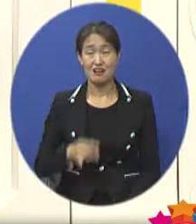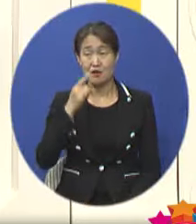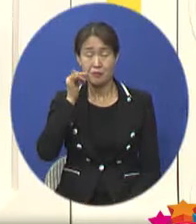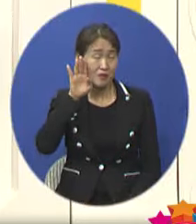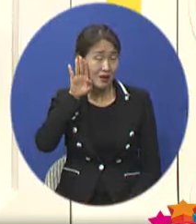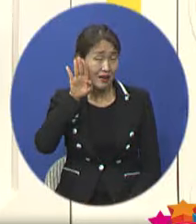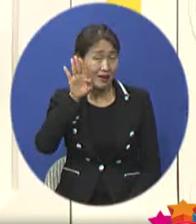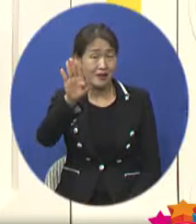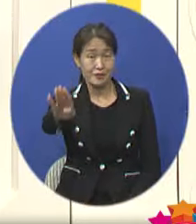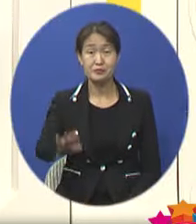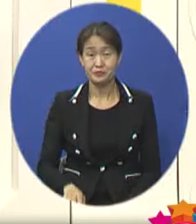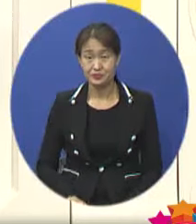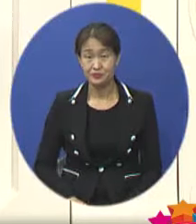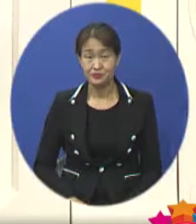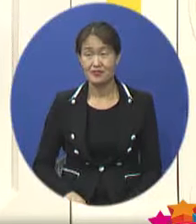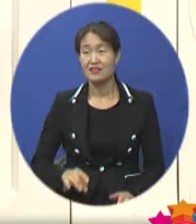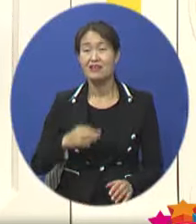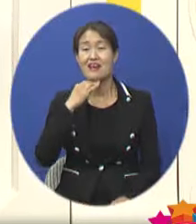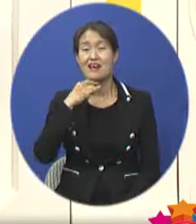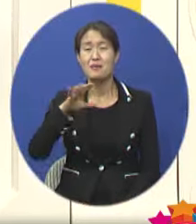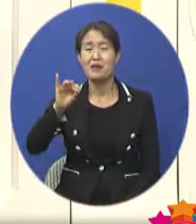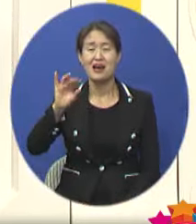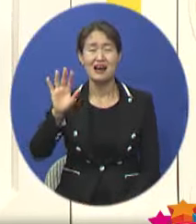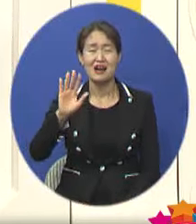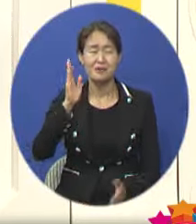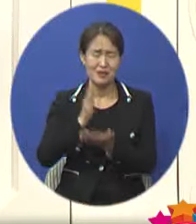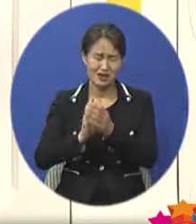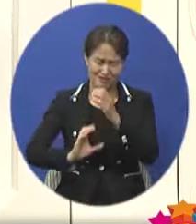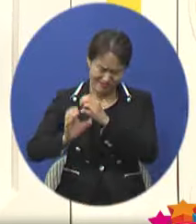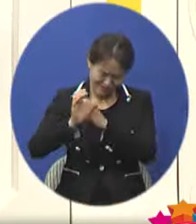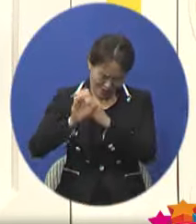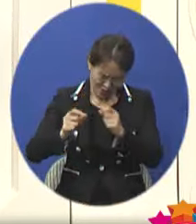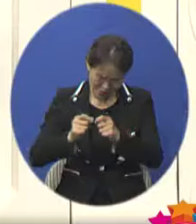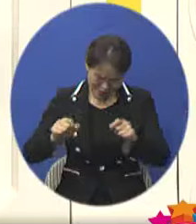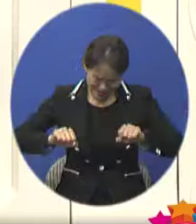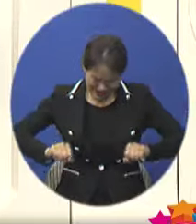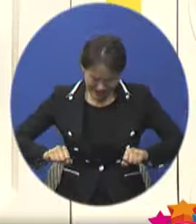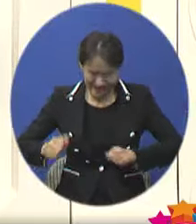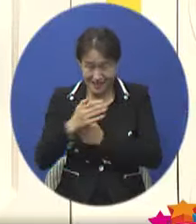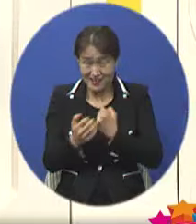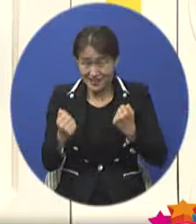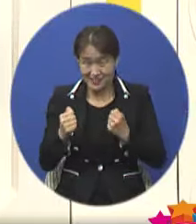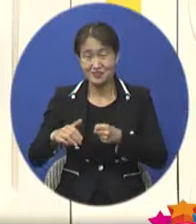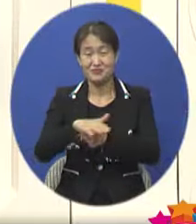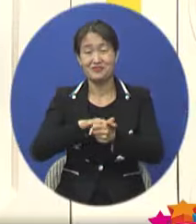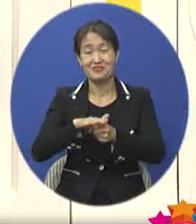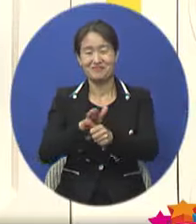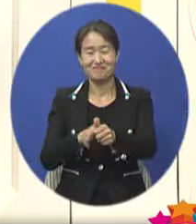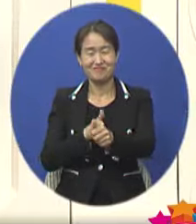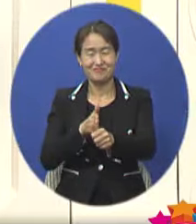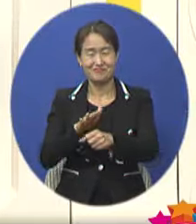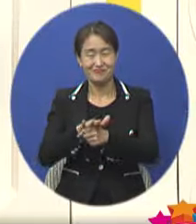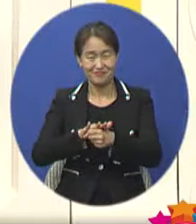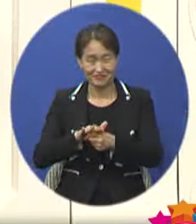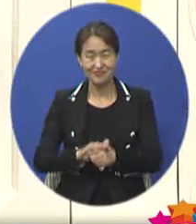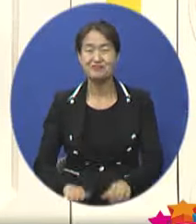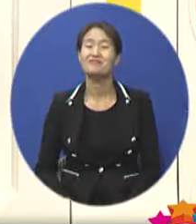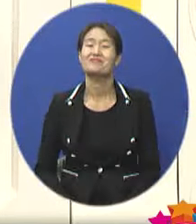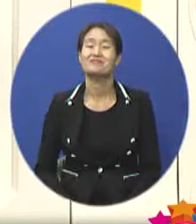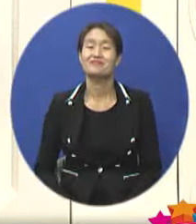앞으로도 100세 천세 만세까지 오래오래 사시고 네. 건강하셔요. 사랑합니다. 네.